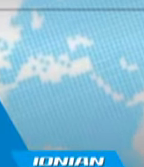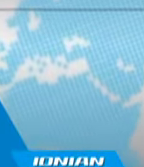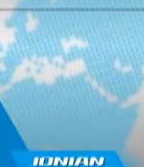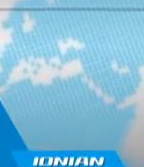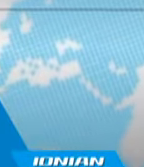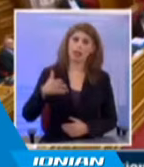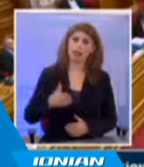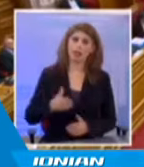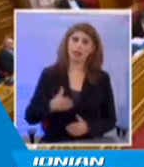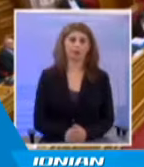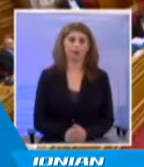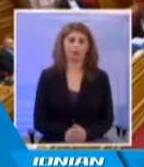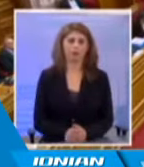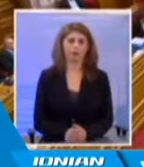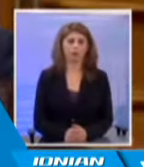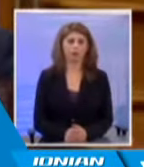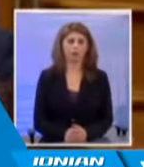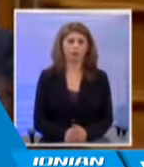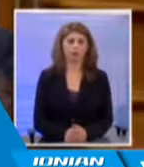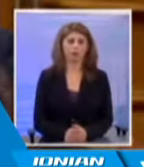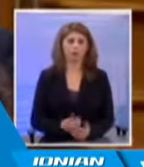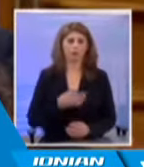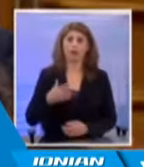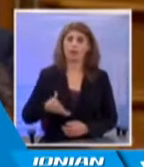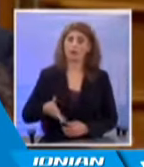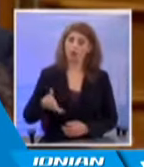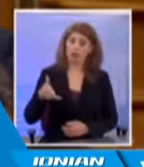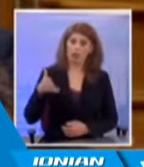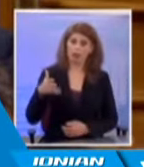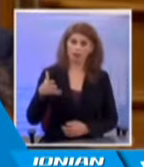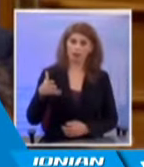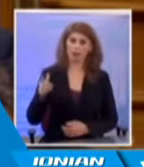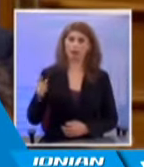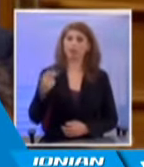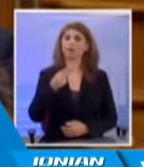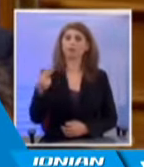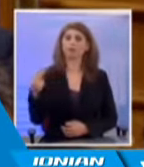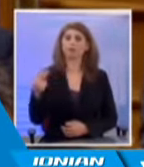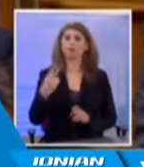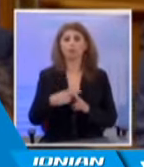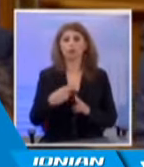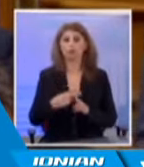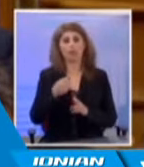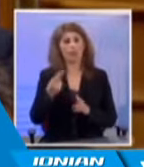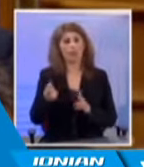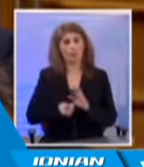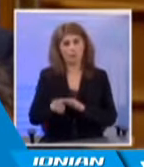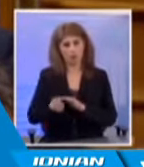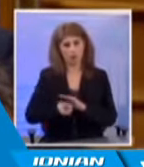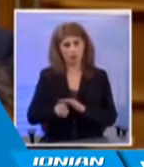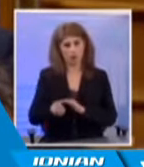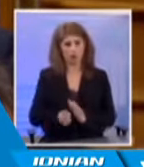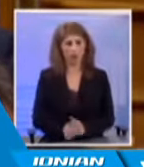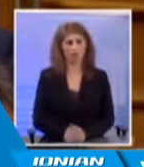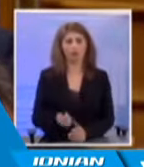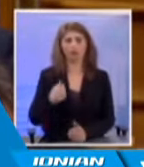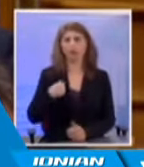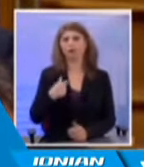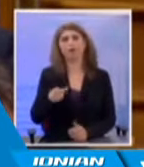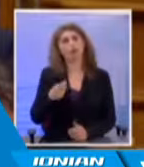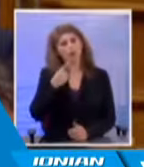αντίστροφο. Οριστικό τέλος σε συζητήσεις και σενάρια περί εκλογών αλλά και περί εξόδου της Ελλάδας από τη Σέγγεν έρθεσε ο Πρωθυπουργός Αλέξης